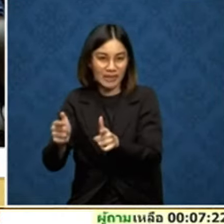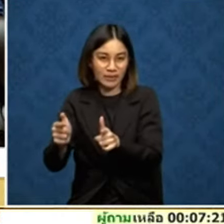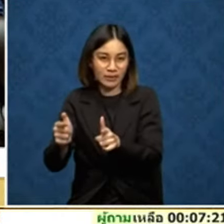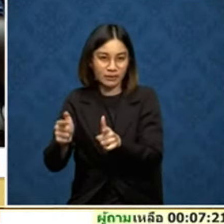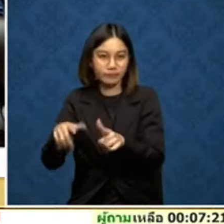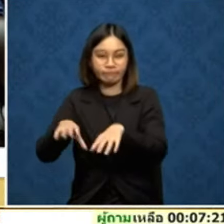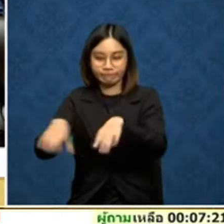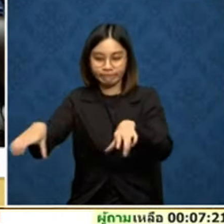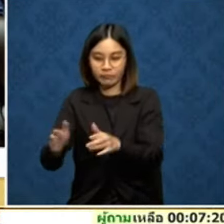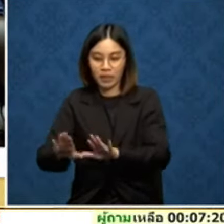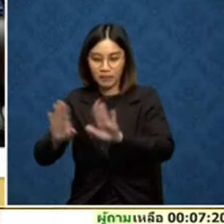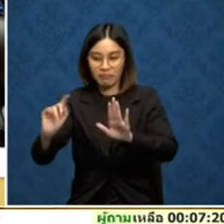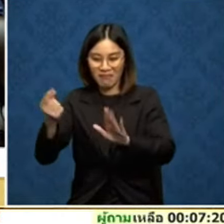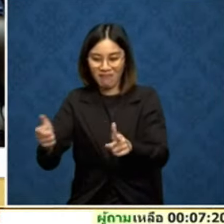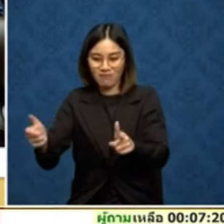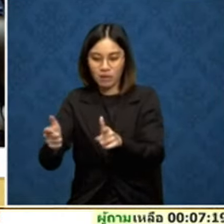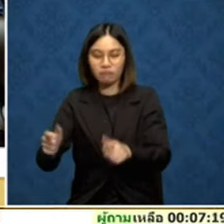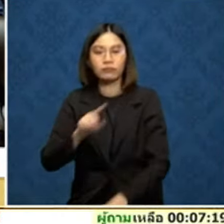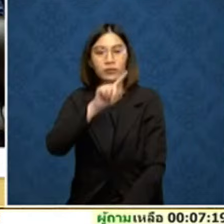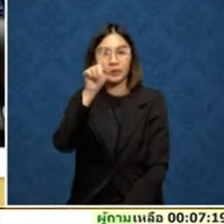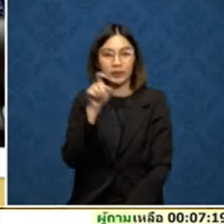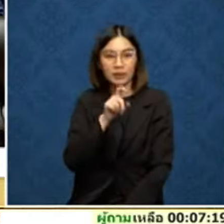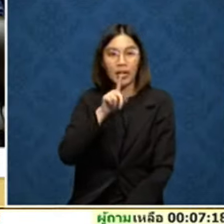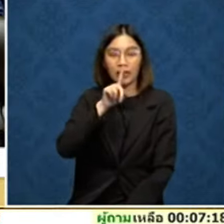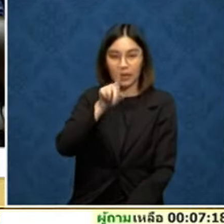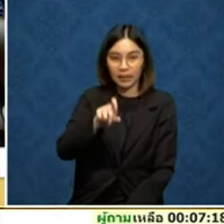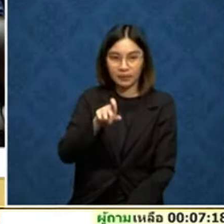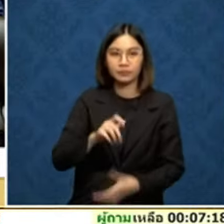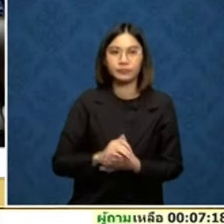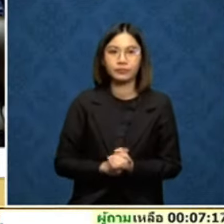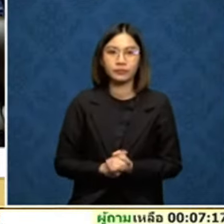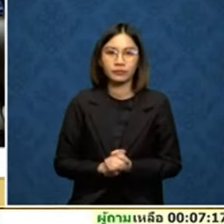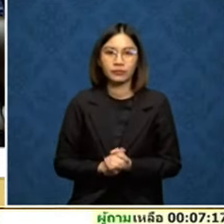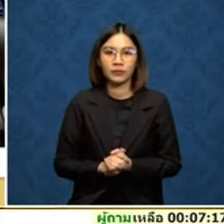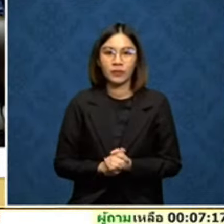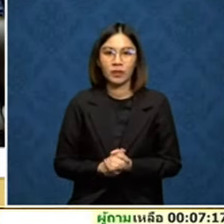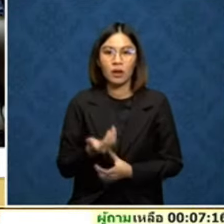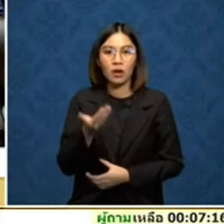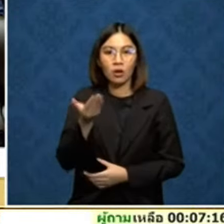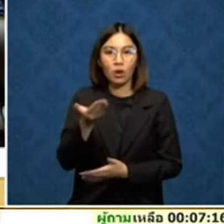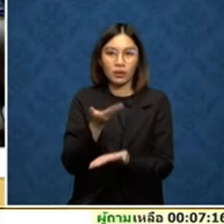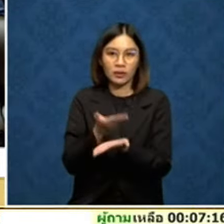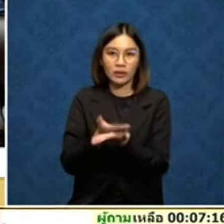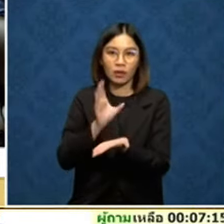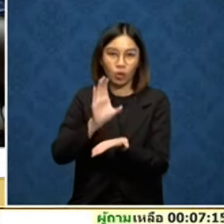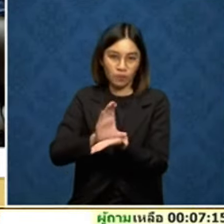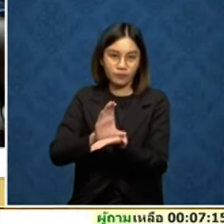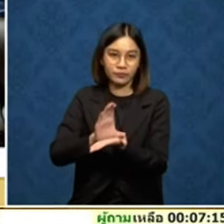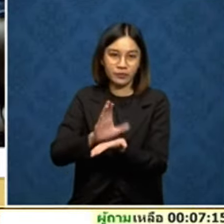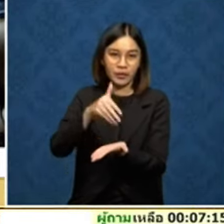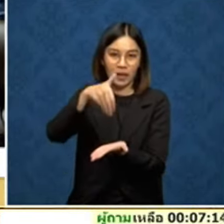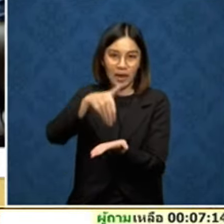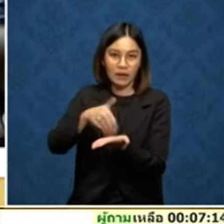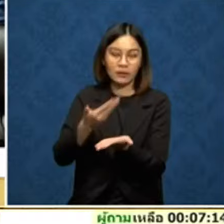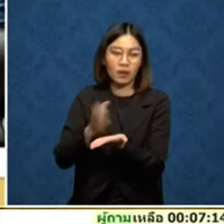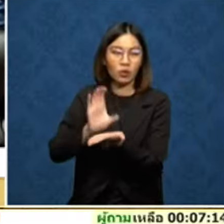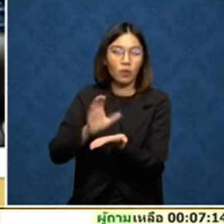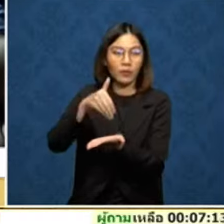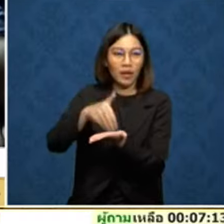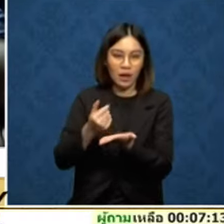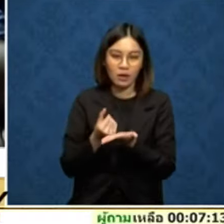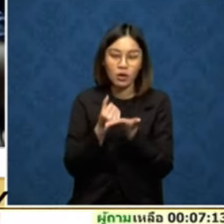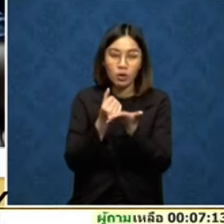ค่ะคำถามค่ะก็คือมีการของบกลางค่ะท่านประธานมีการของบกลางไปช่วยพยุง